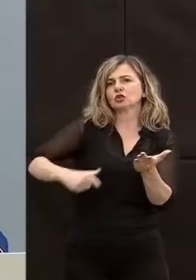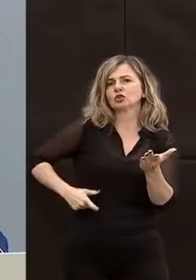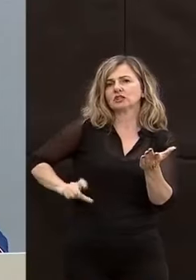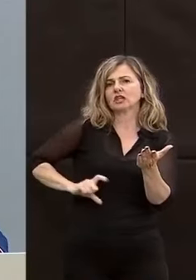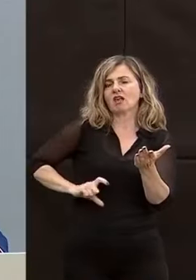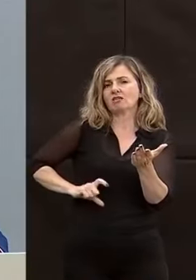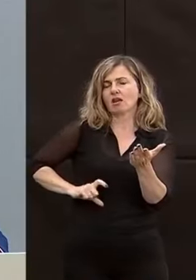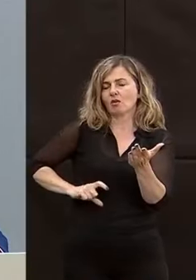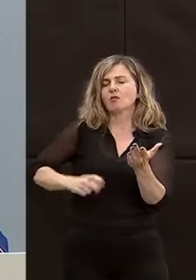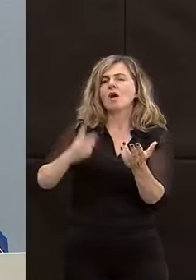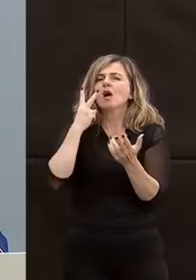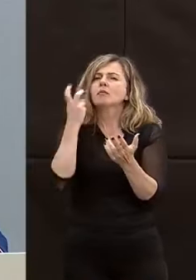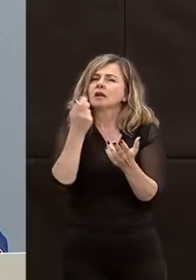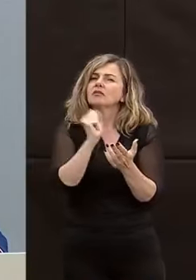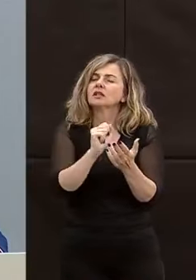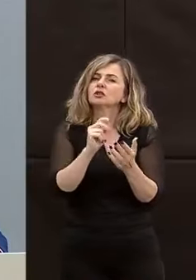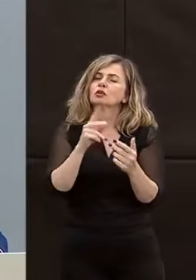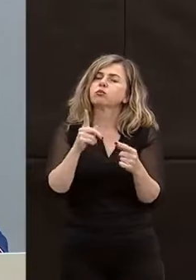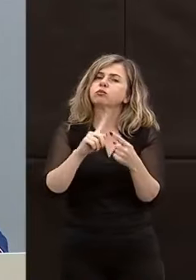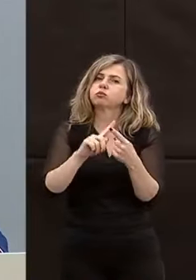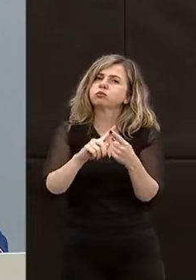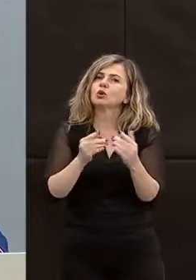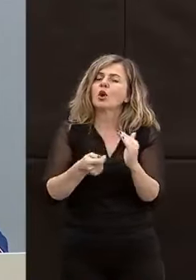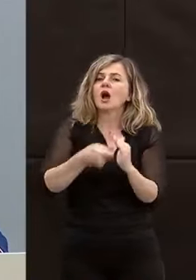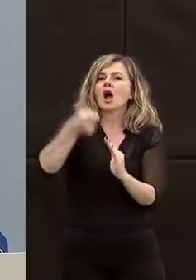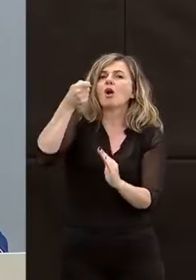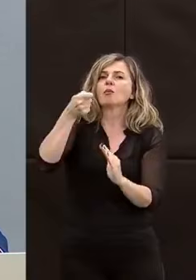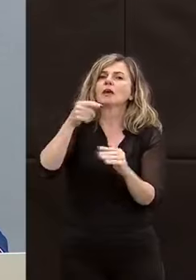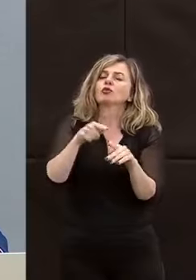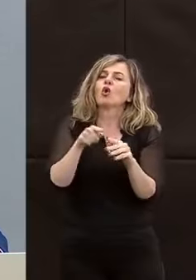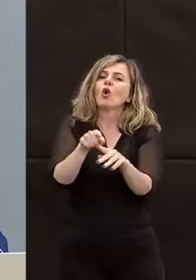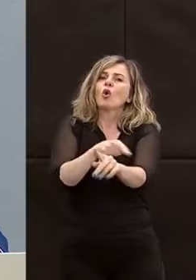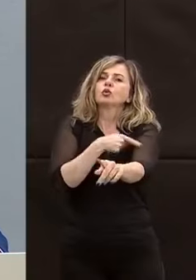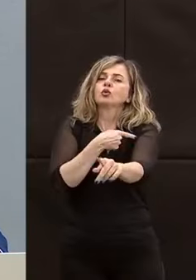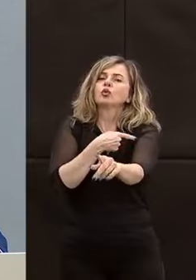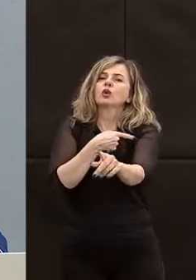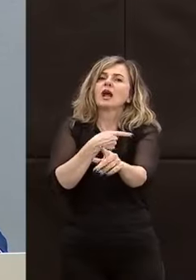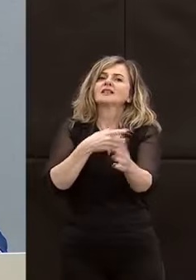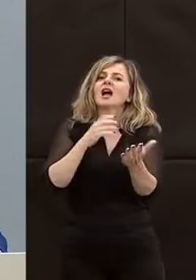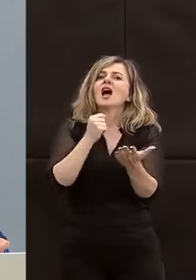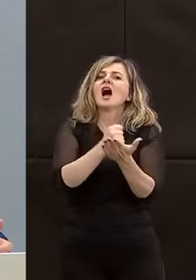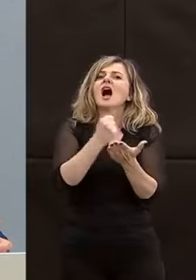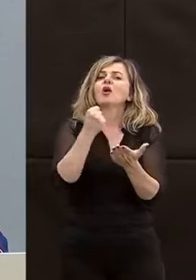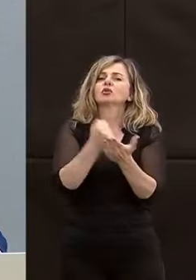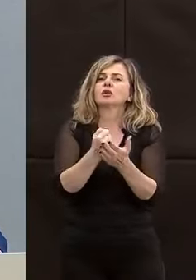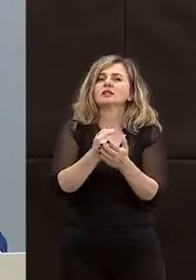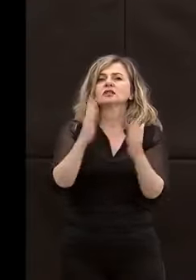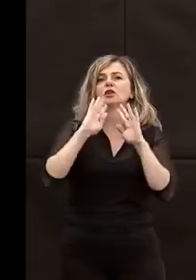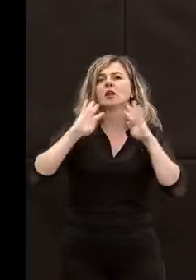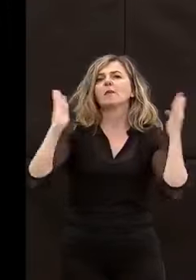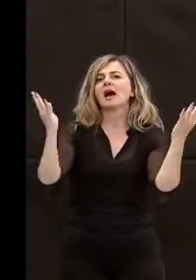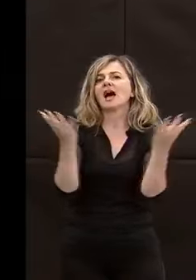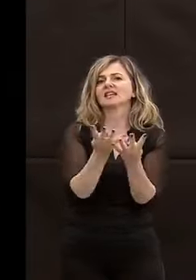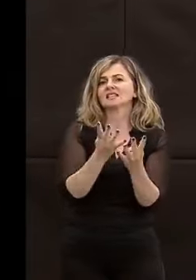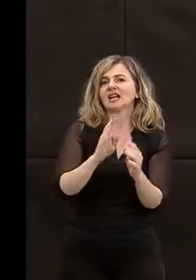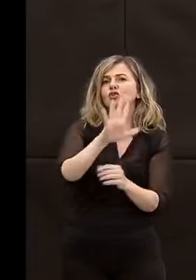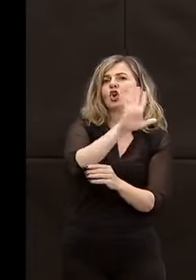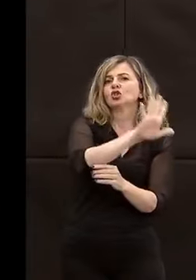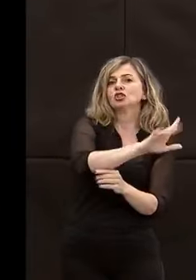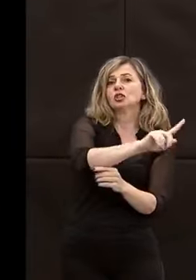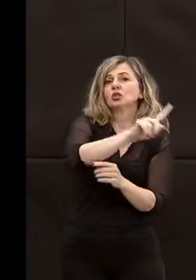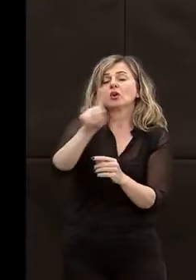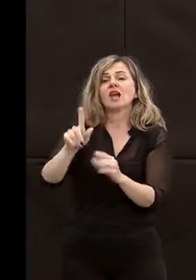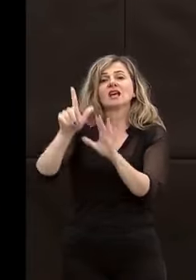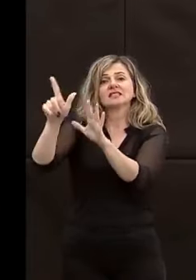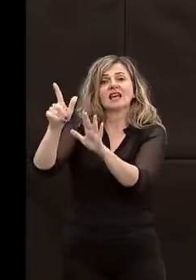prevede inoltre l'aumento della durata delle autorizzazioni paesaggistiche da 5 a 7 anni così